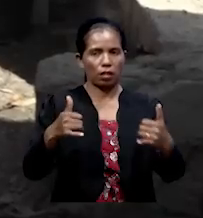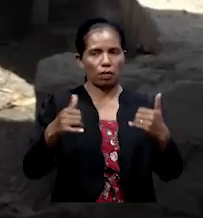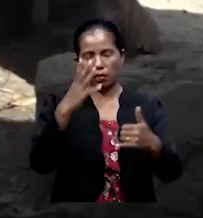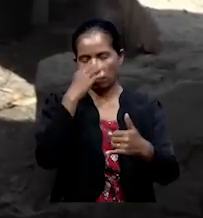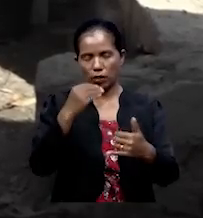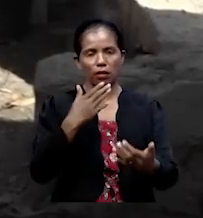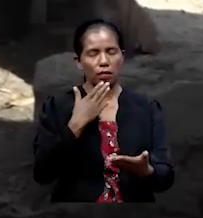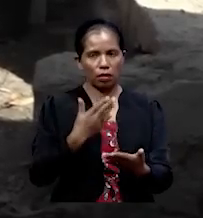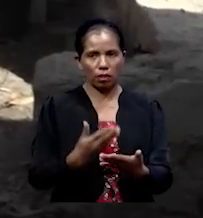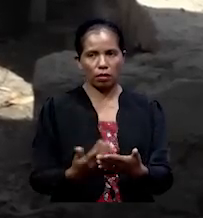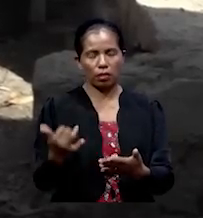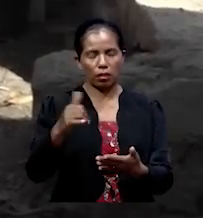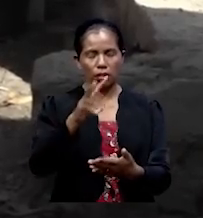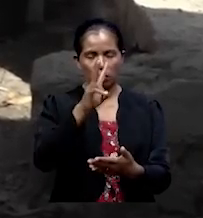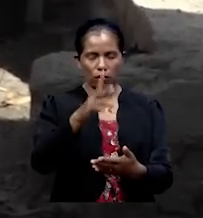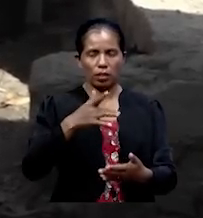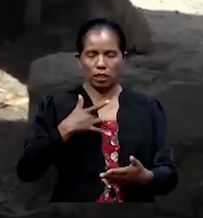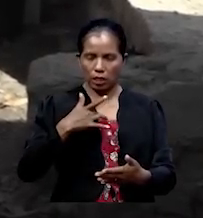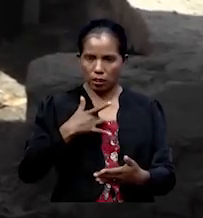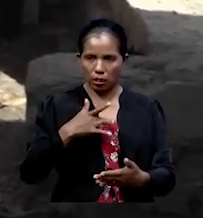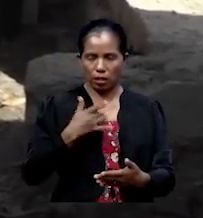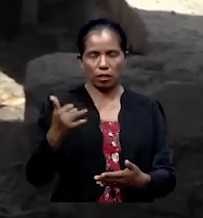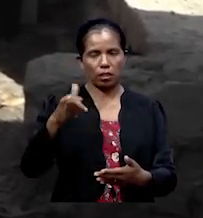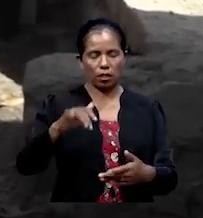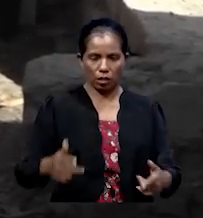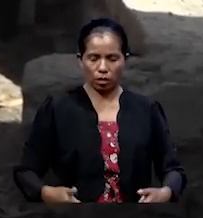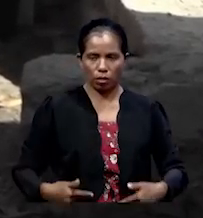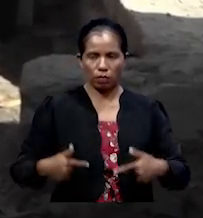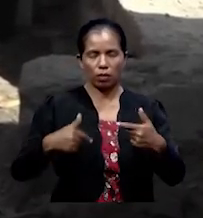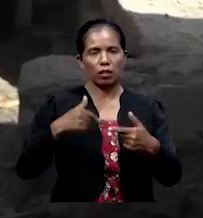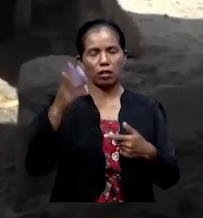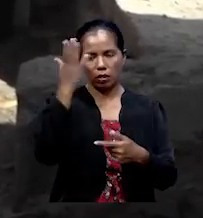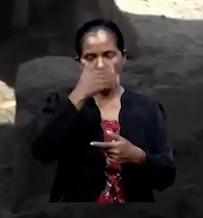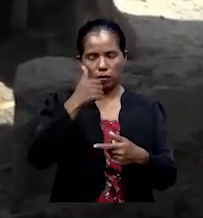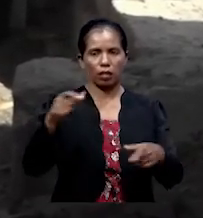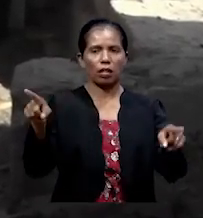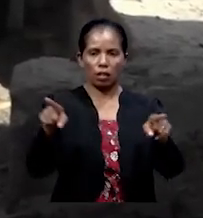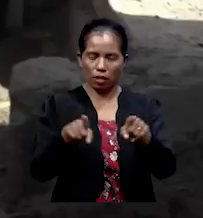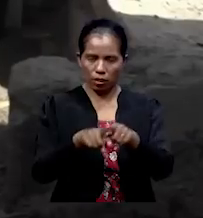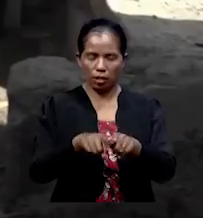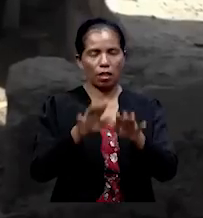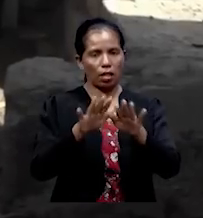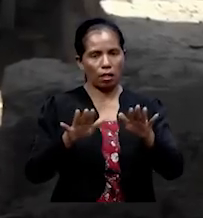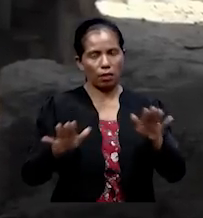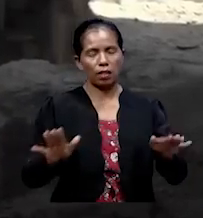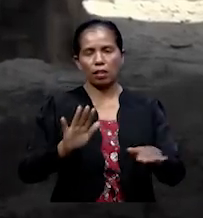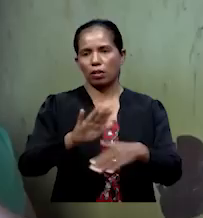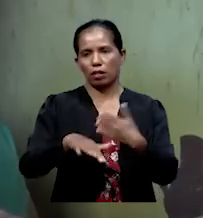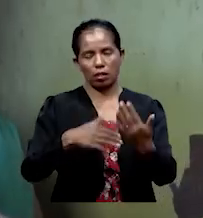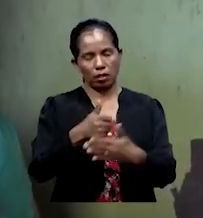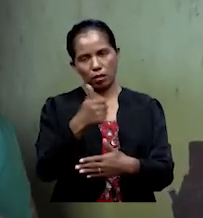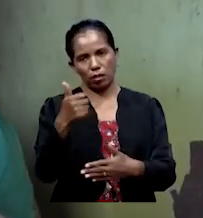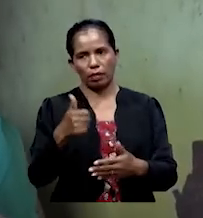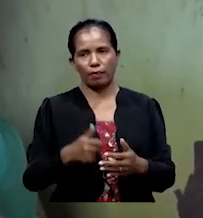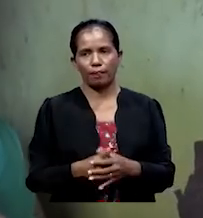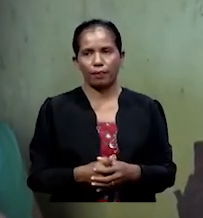diak. Atu sir nain rua sintinetik, iha sira ne morish nene furak. Hane san mos la barik sira seluk.